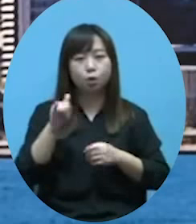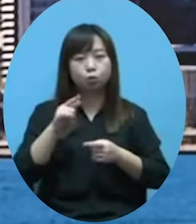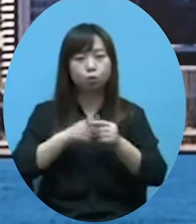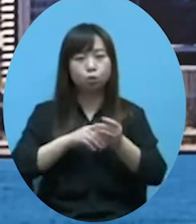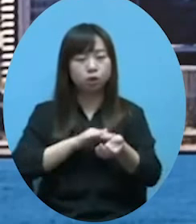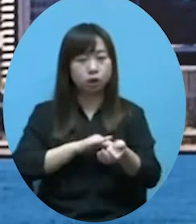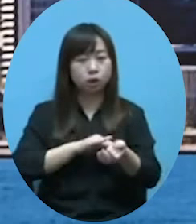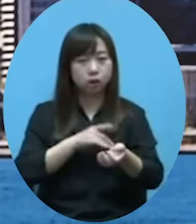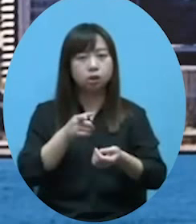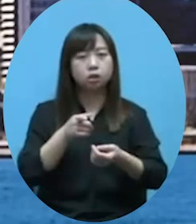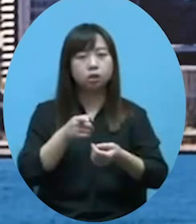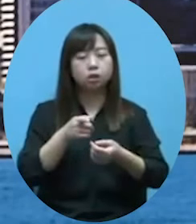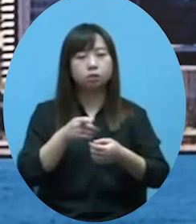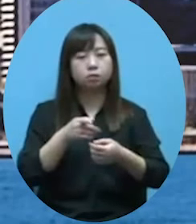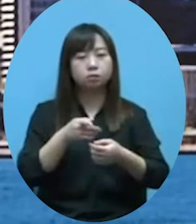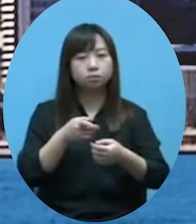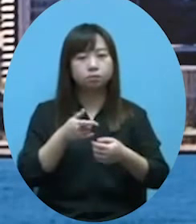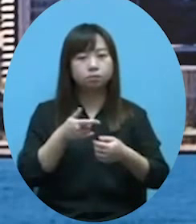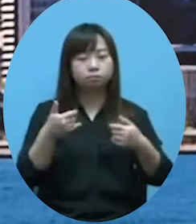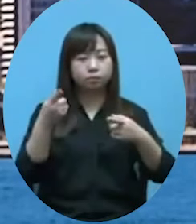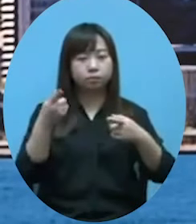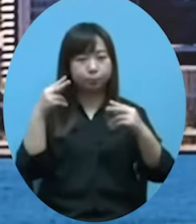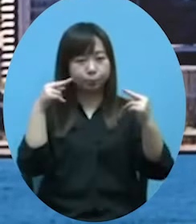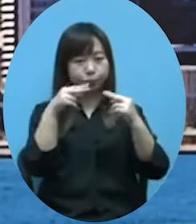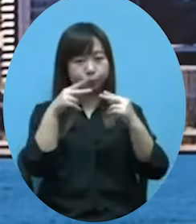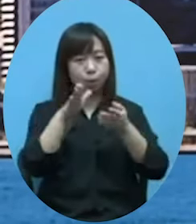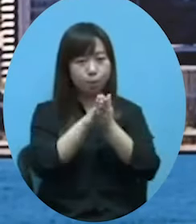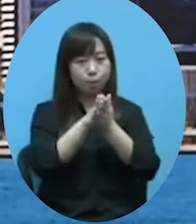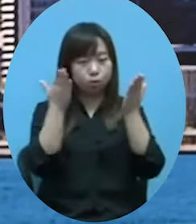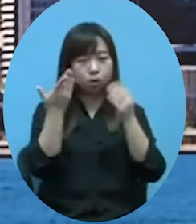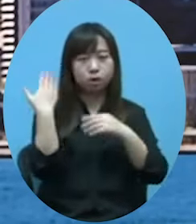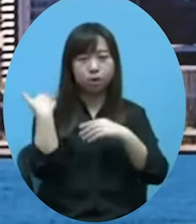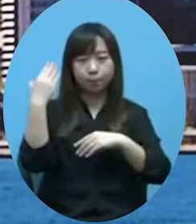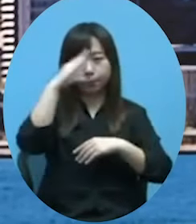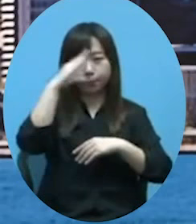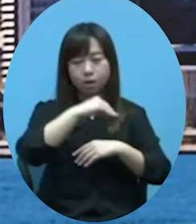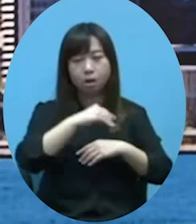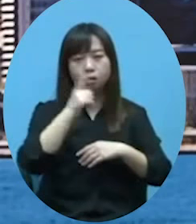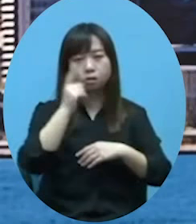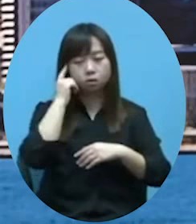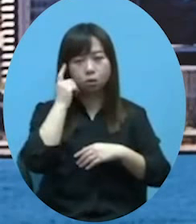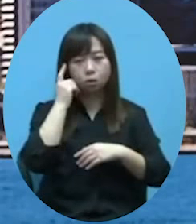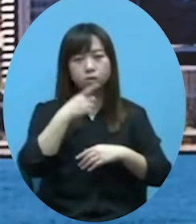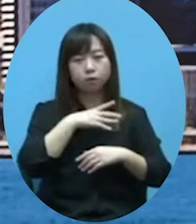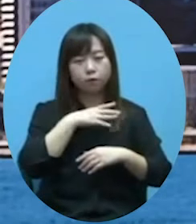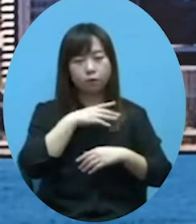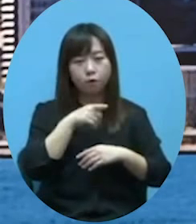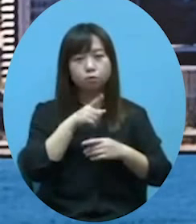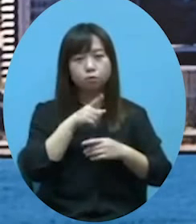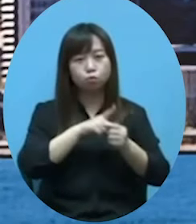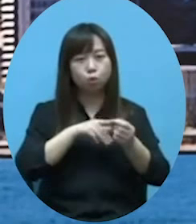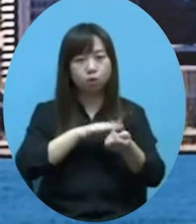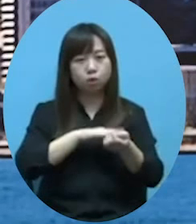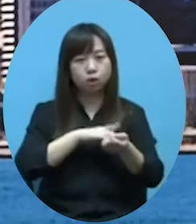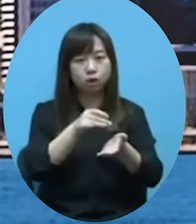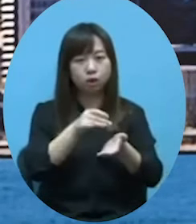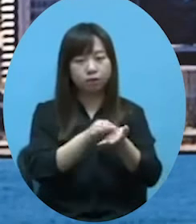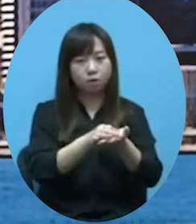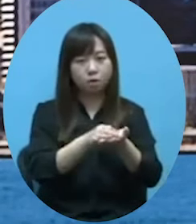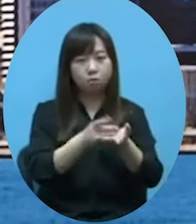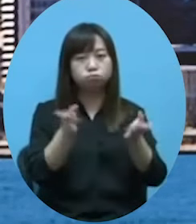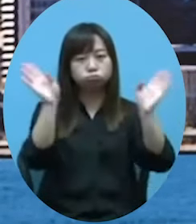那中醫他自己因為見到報紙因為昨晚我們知道的個案的時候那個中醫那個地方